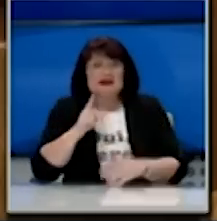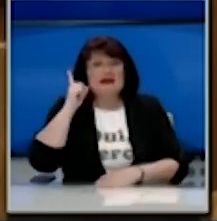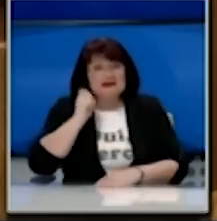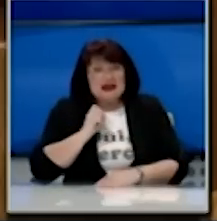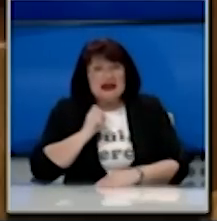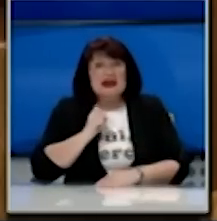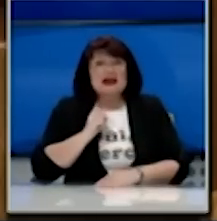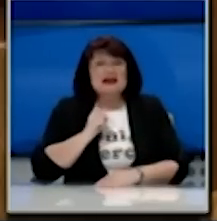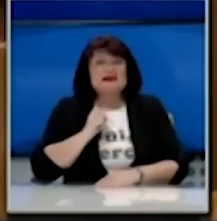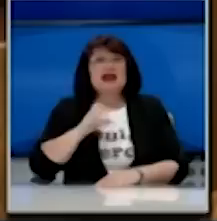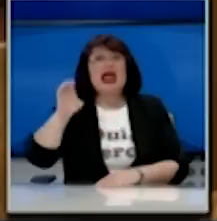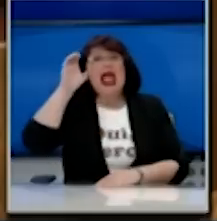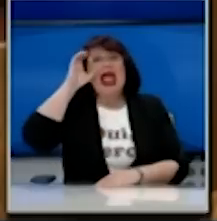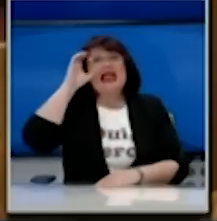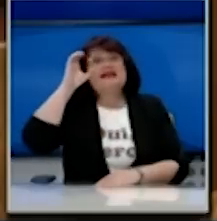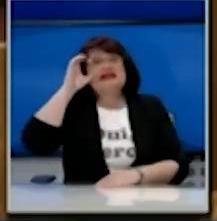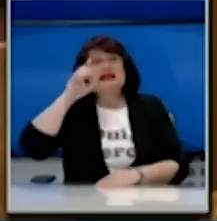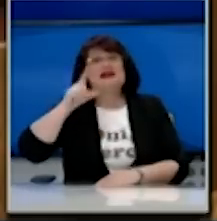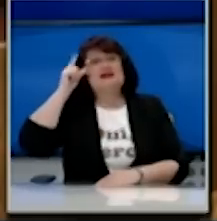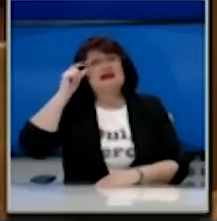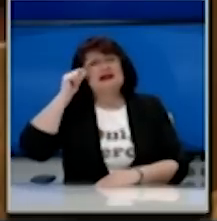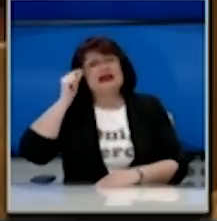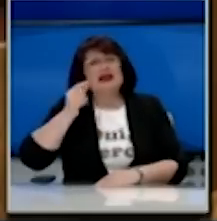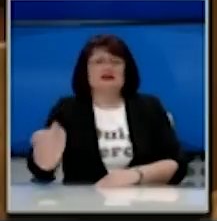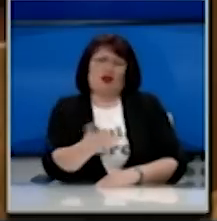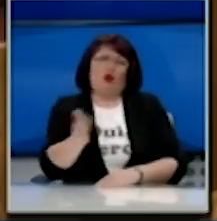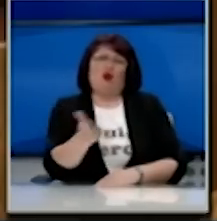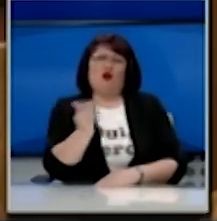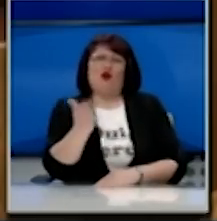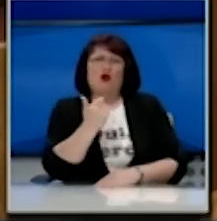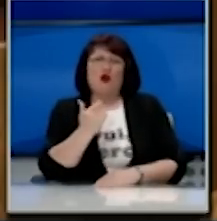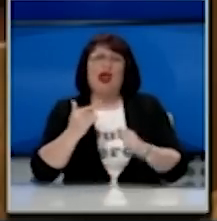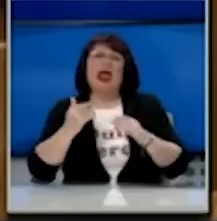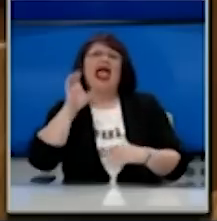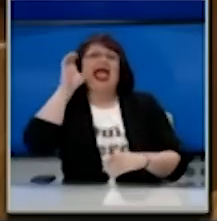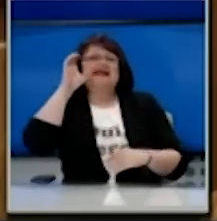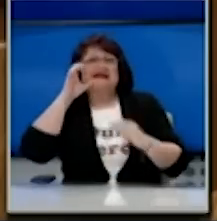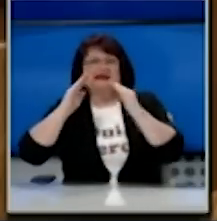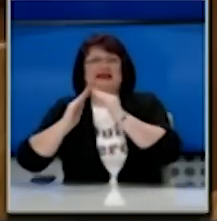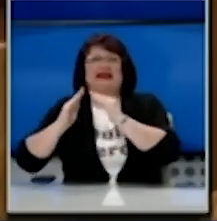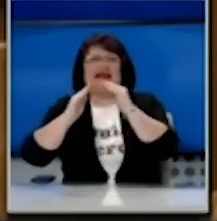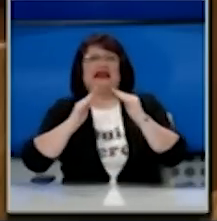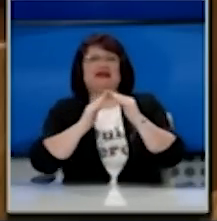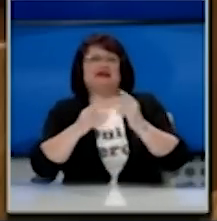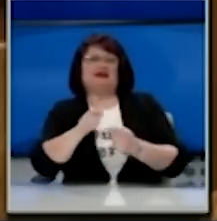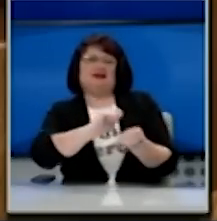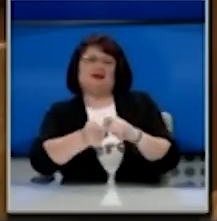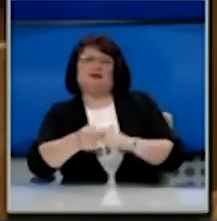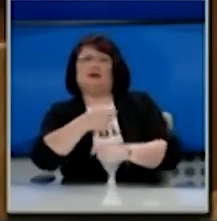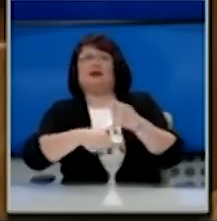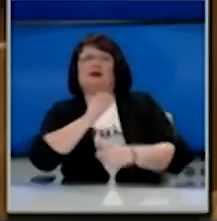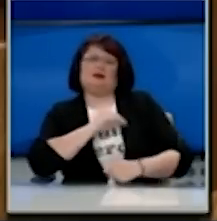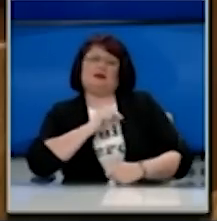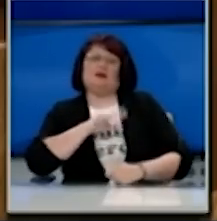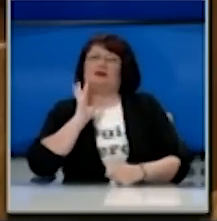εκτός φοιτητικών εστιών νέα παιδιά για να αξιοποιηθούν αυτές για διάφορες business?